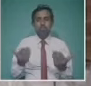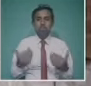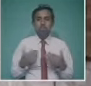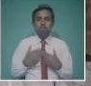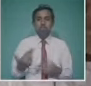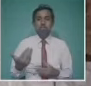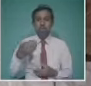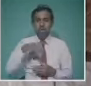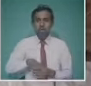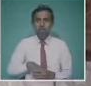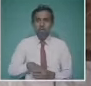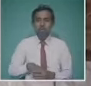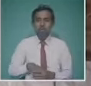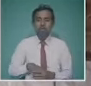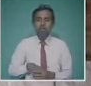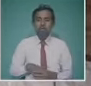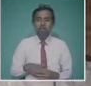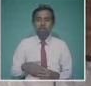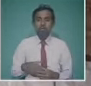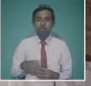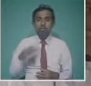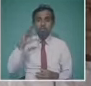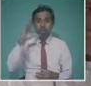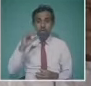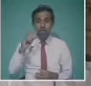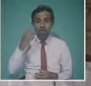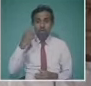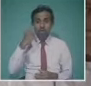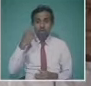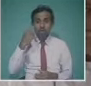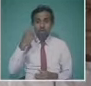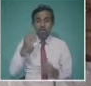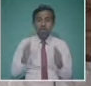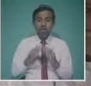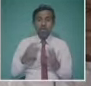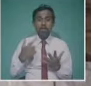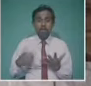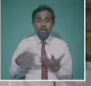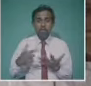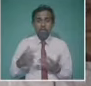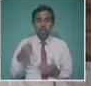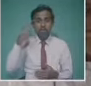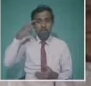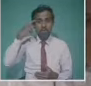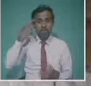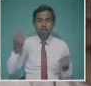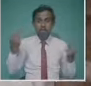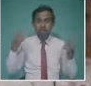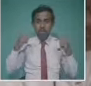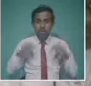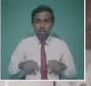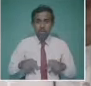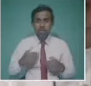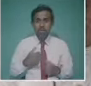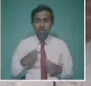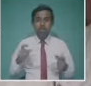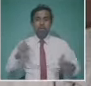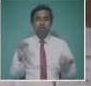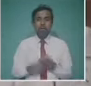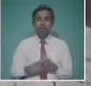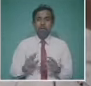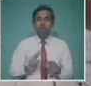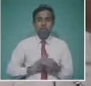ඇවිල්ලා මෙතන ඇවිල්ලා මේ නැත්නම් රැට දකින දේවල් ගෙදර වෙන දේවල් ඒව හිතේ තියාගෙන ඇවිල්ලා මෙතන අපි එක්ක රණ්ඩුවේ සරුවල්